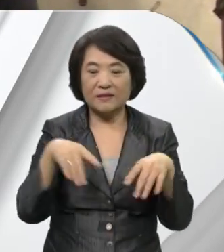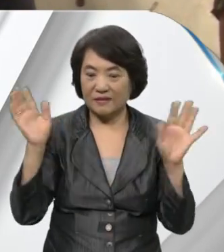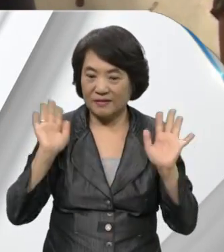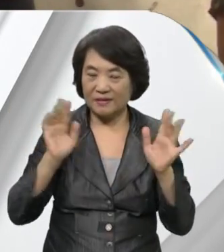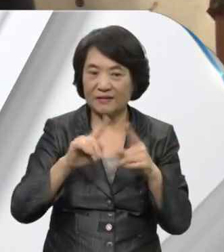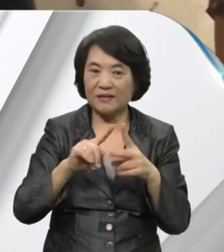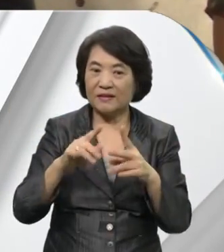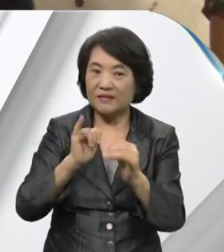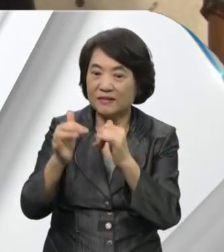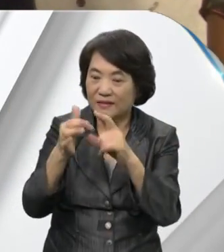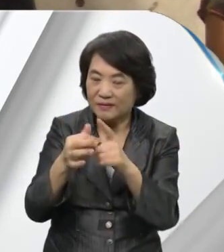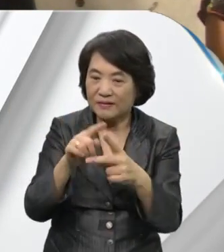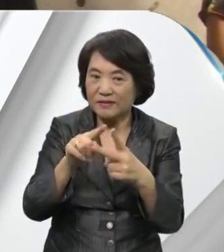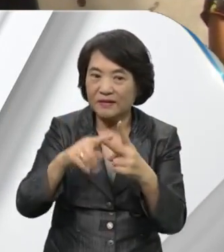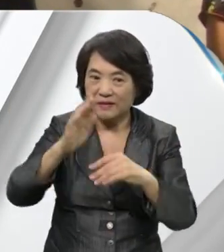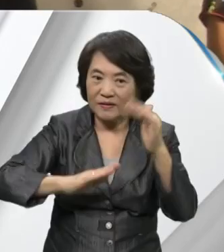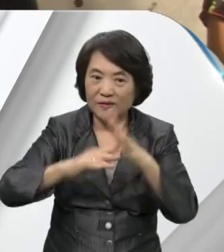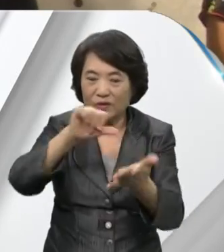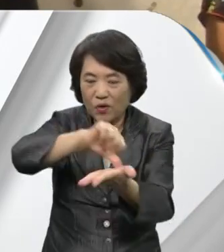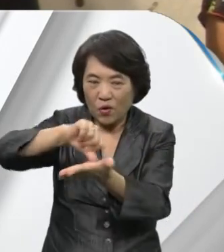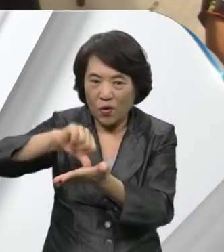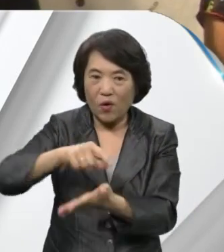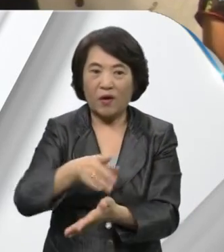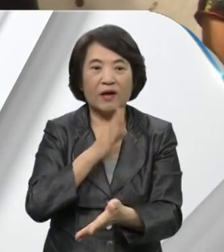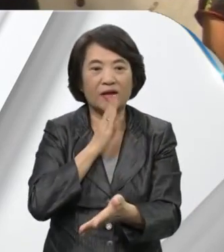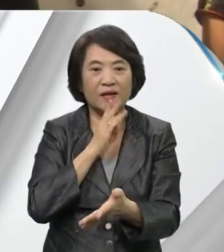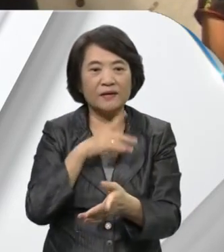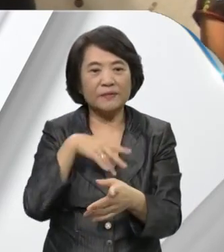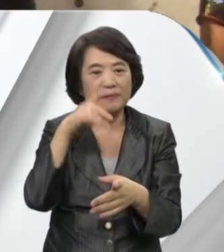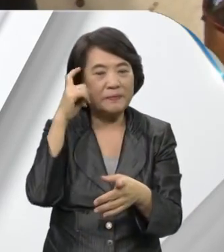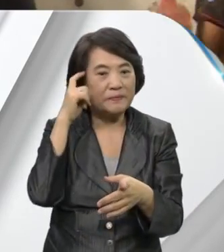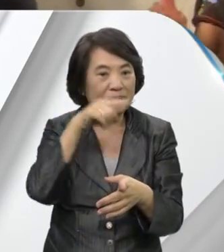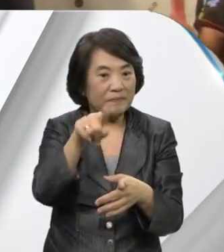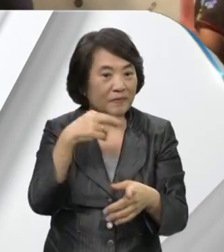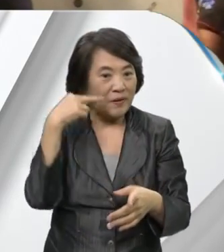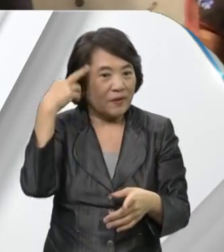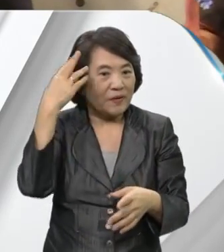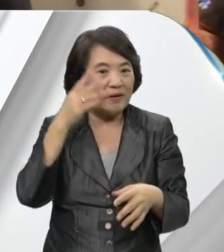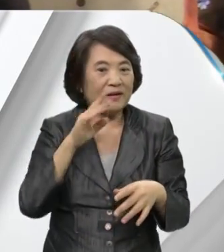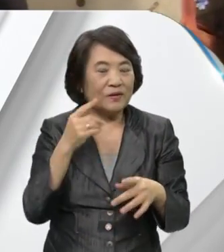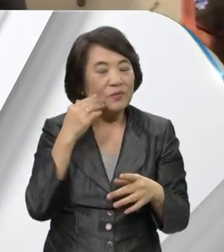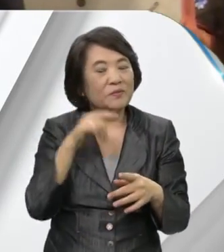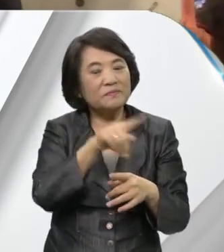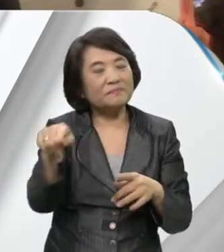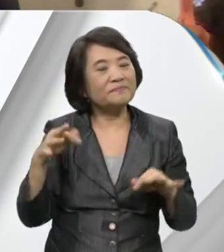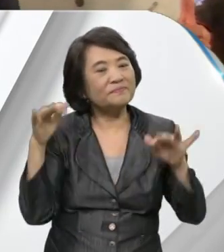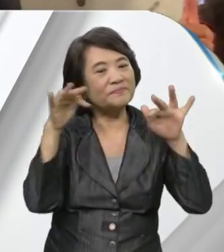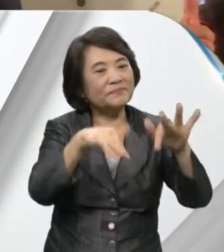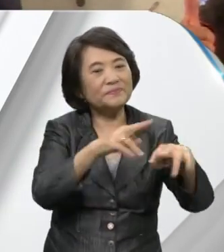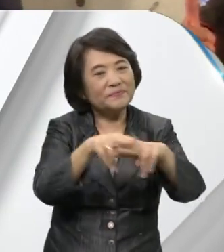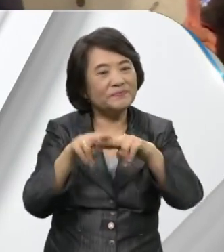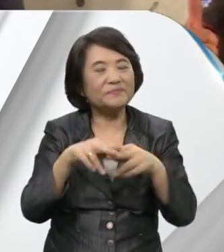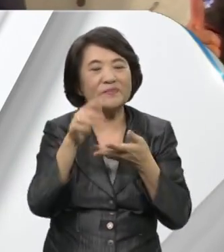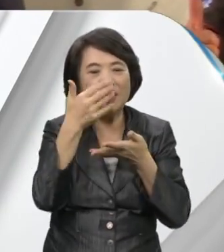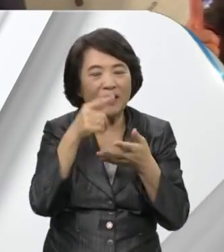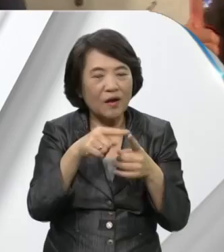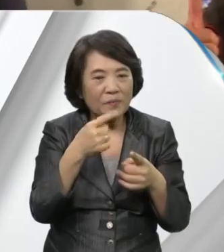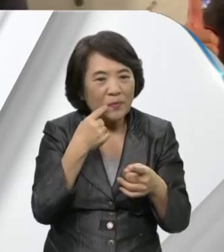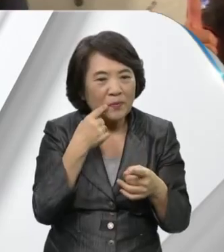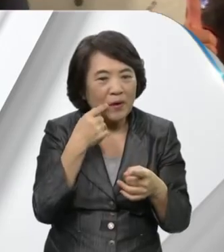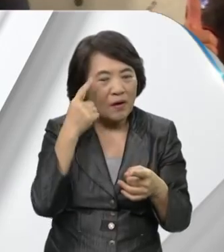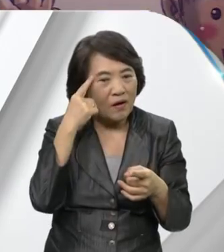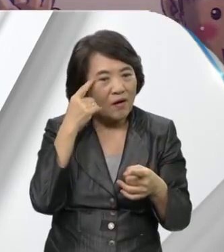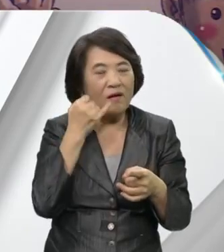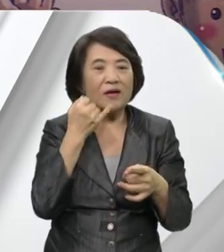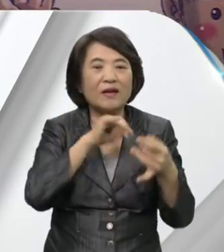地的社区一起来合作把它种出来的，希望我们大家可以感受到来这边一起为更多的人可以做一点点小